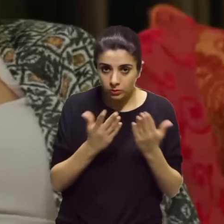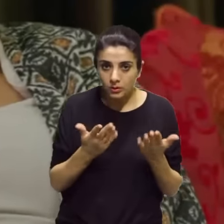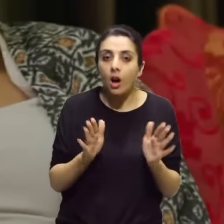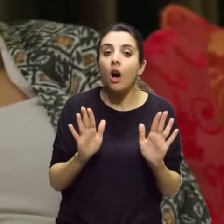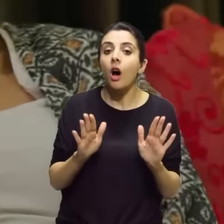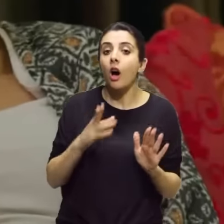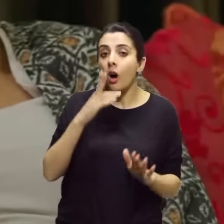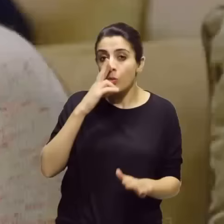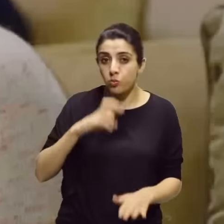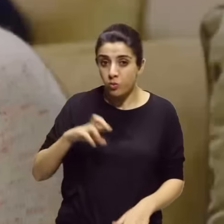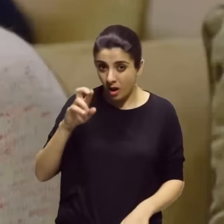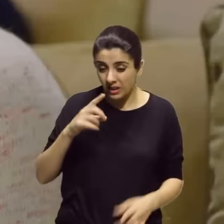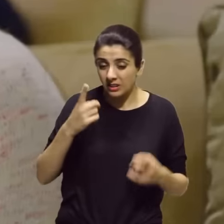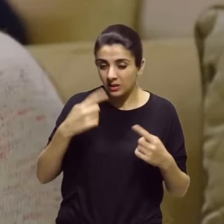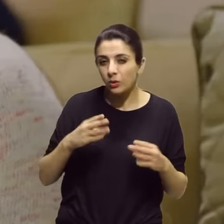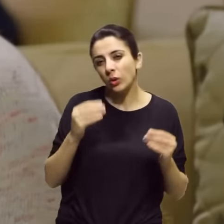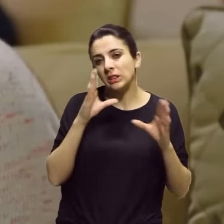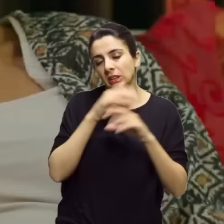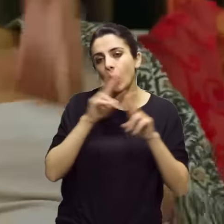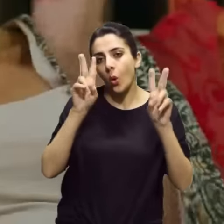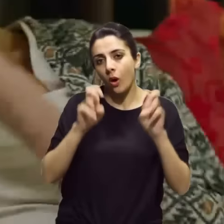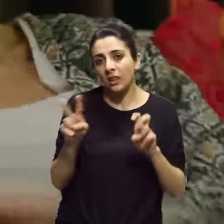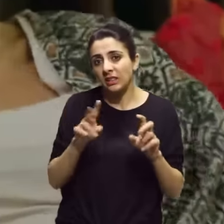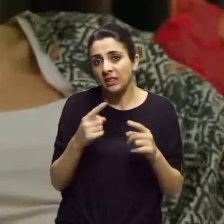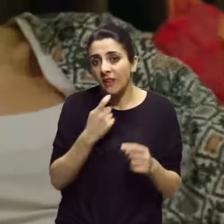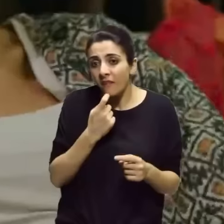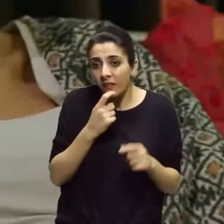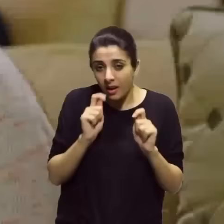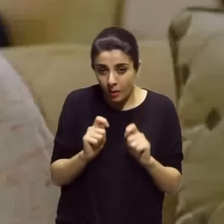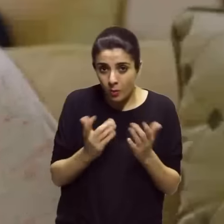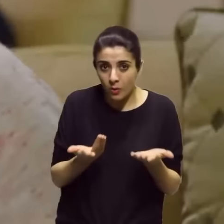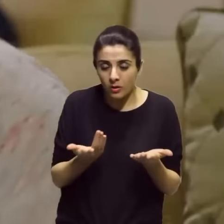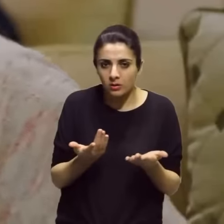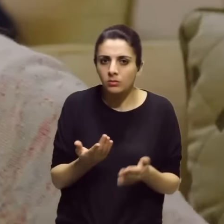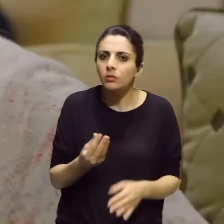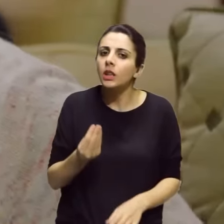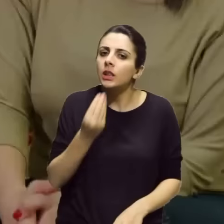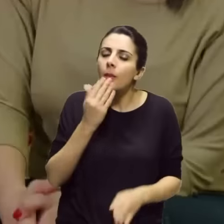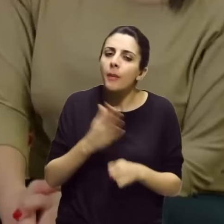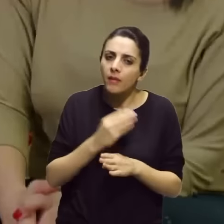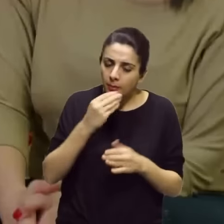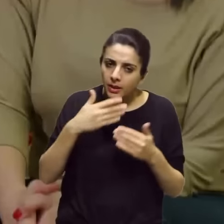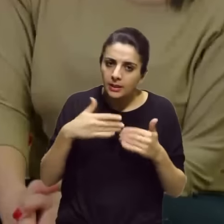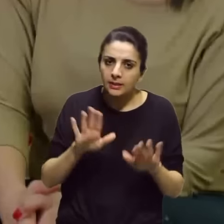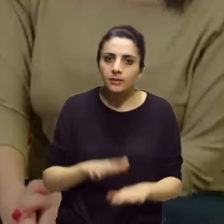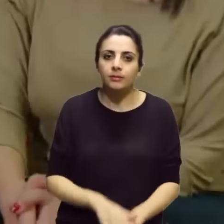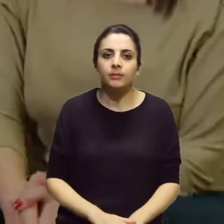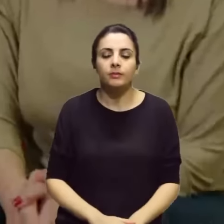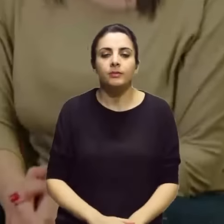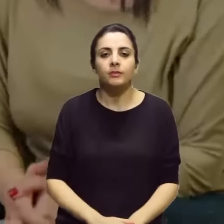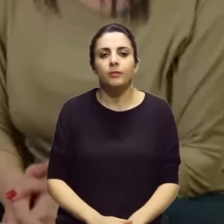Ha, notlar, sınavlar tabii çok gizli konular aranızda fısır fısır. Al bakalım meyveyi. Elma mandalina.